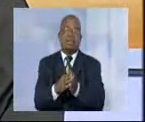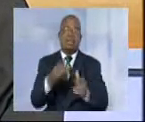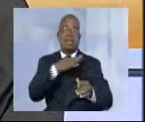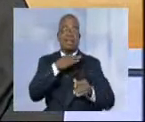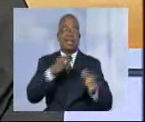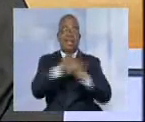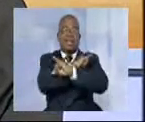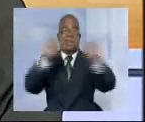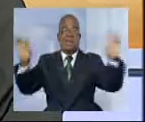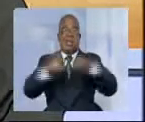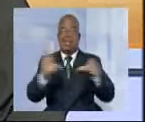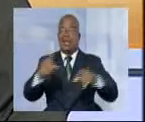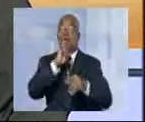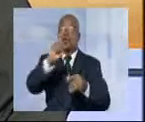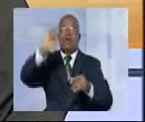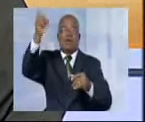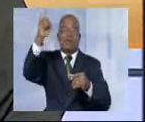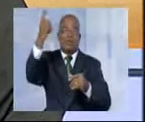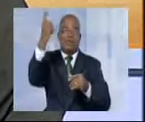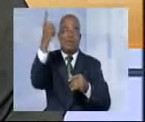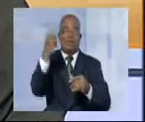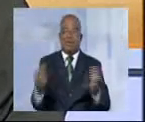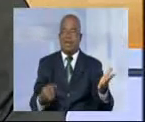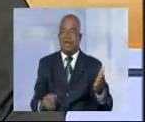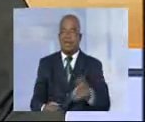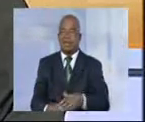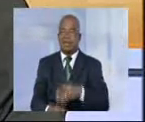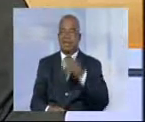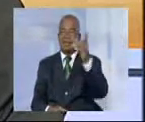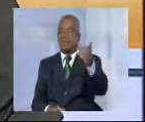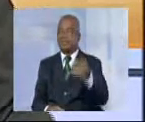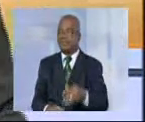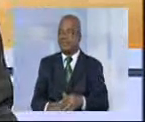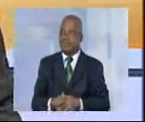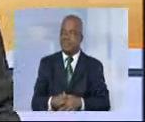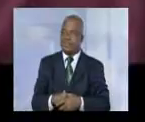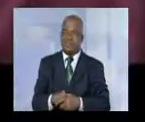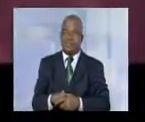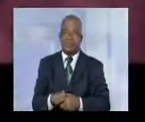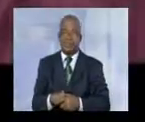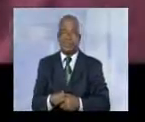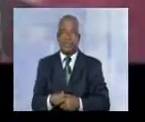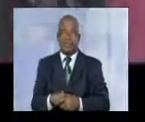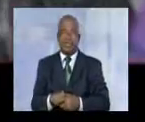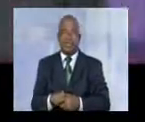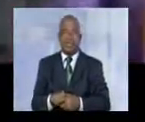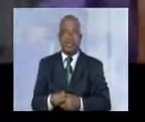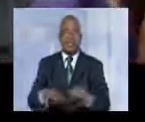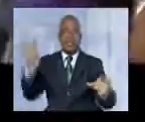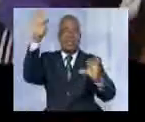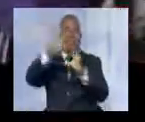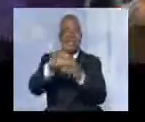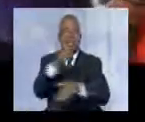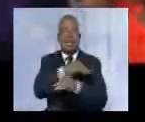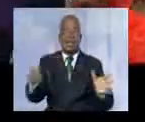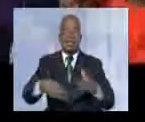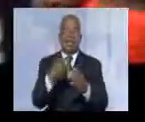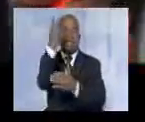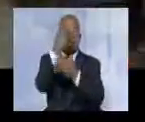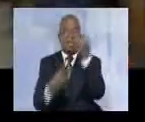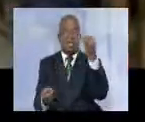tête. Marie-Laure Ngora revient sur les tendances des partis politiques. Élections couplées municipales